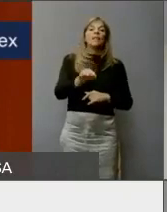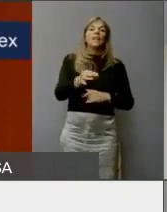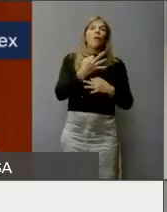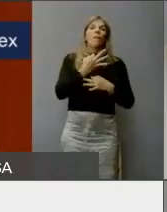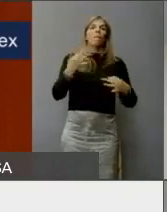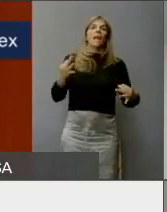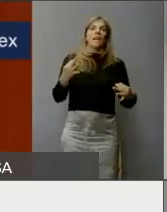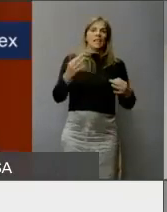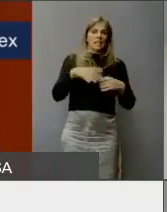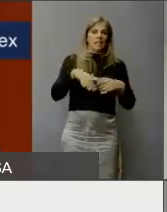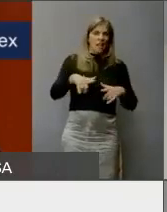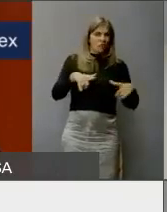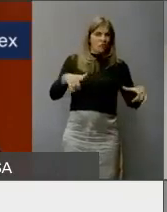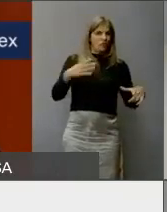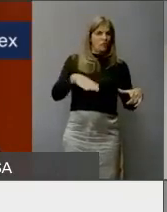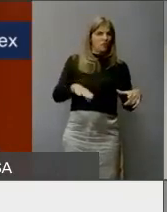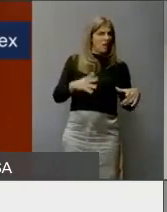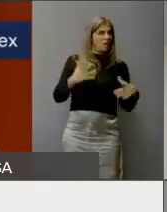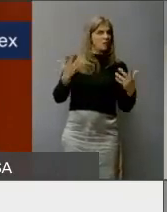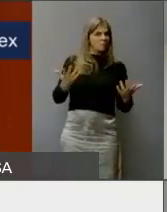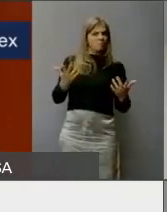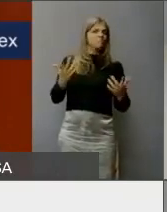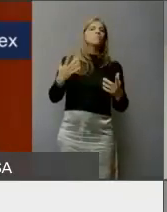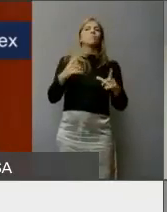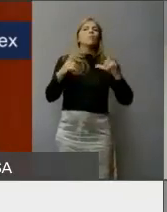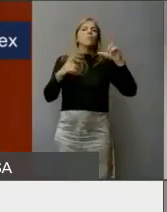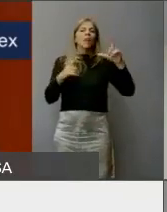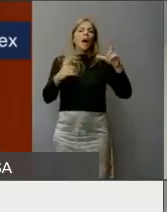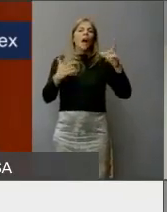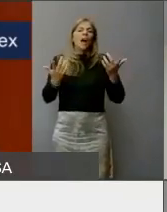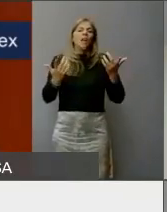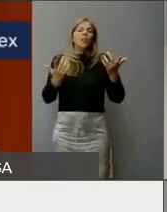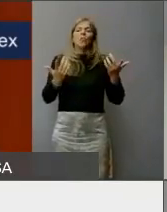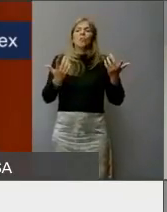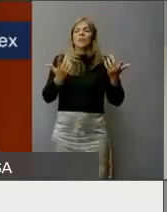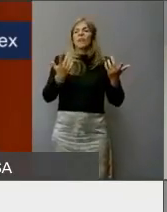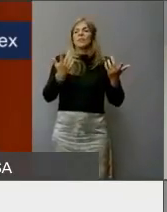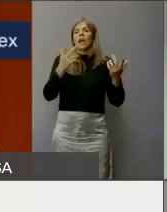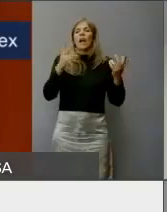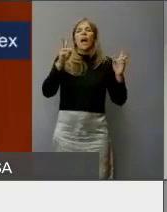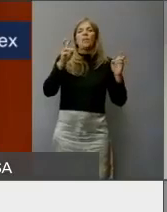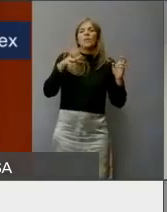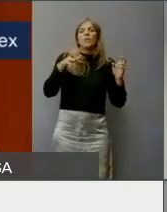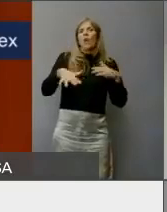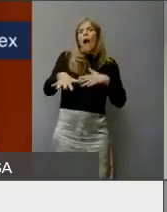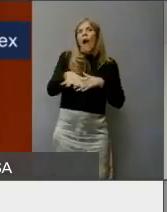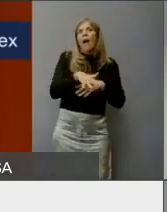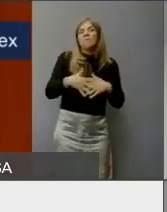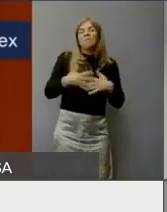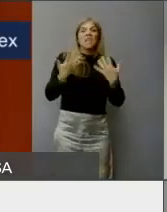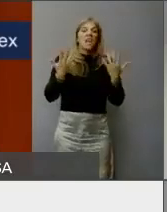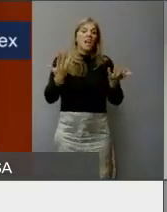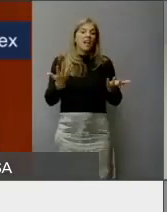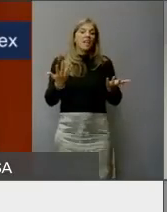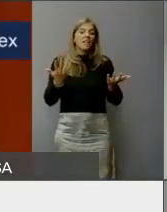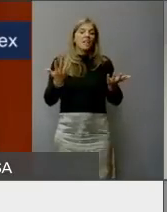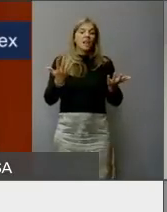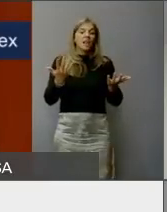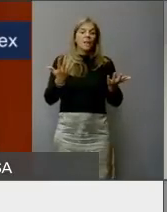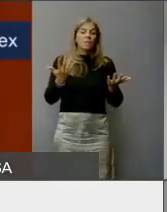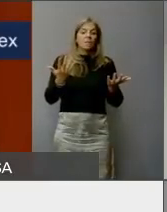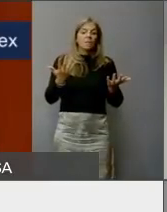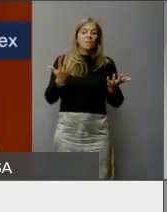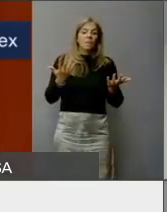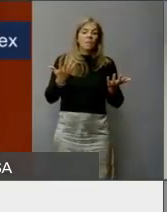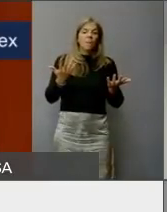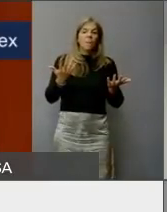indubbiamente c'è le premesse c'erano si parla di ambiente tra l'altro normalmente è anche un è